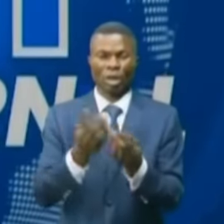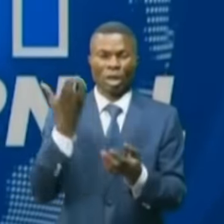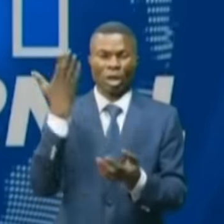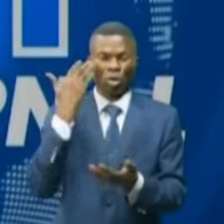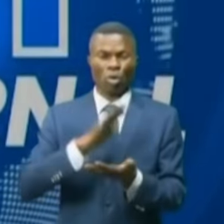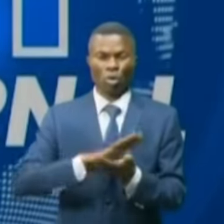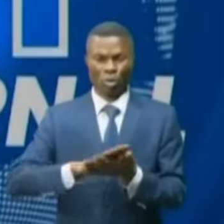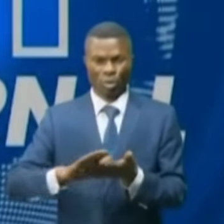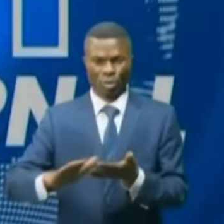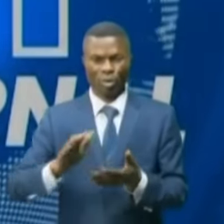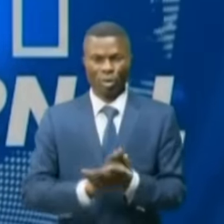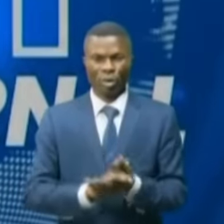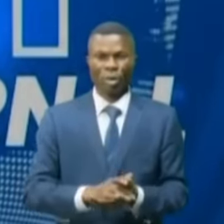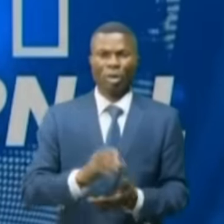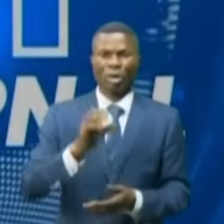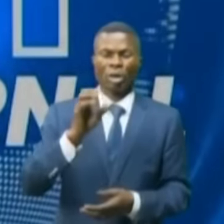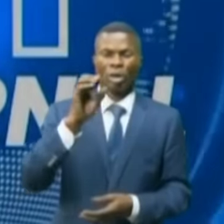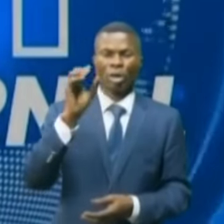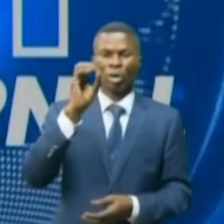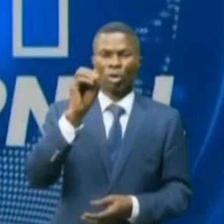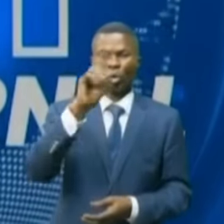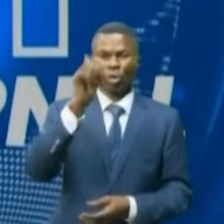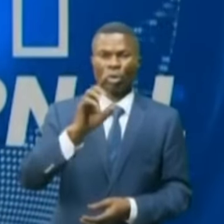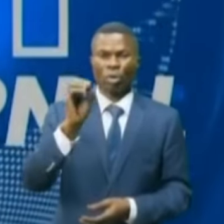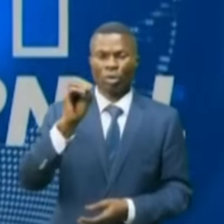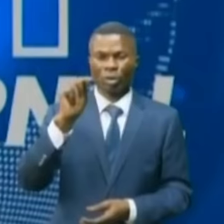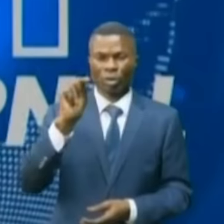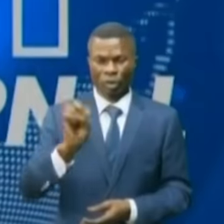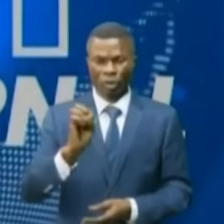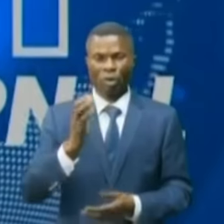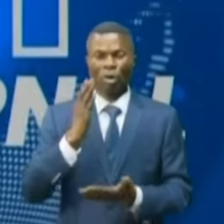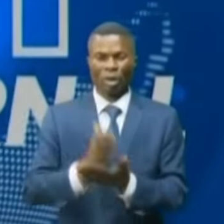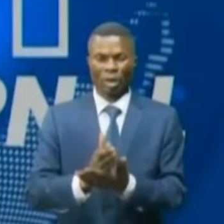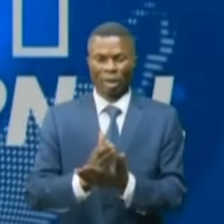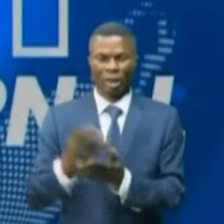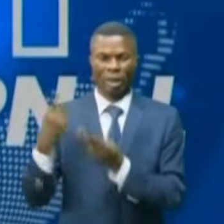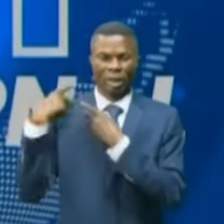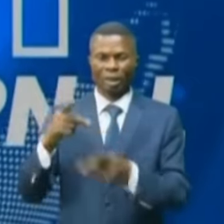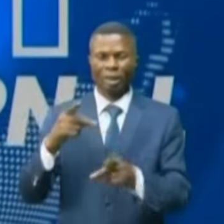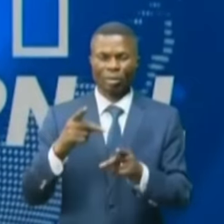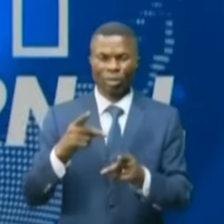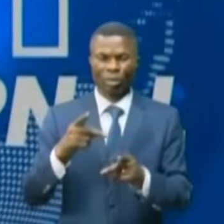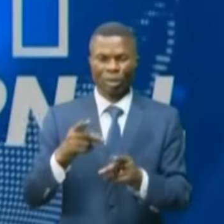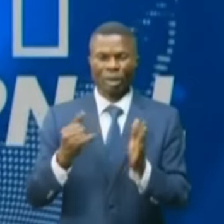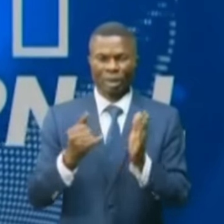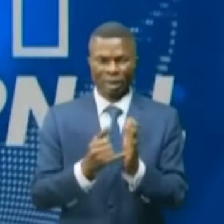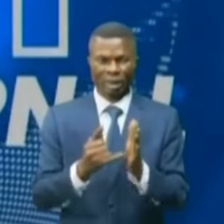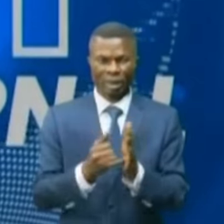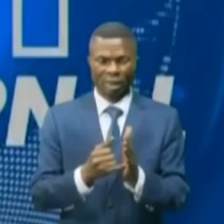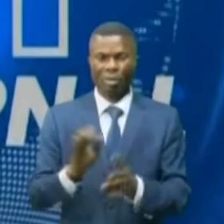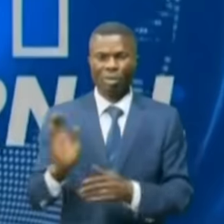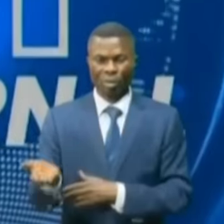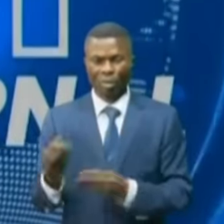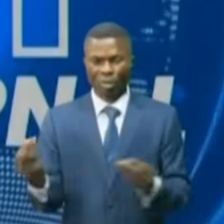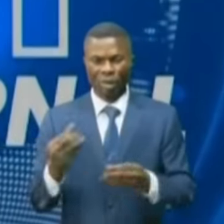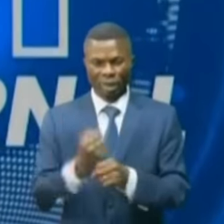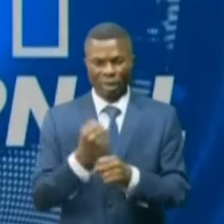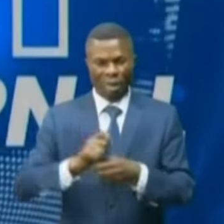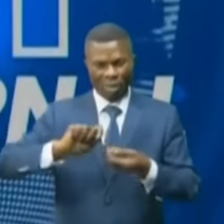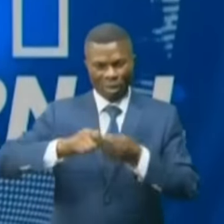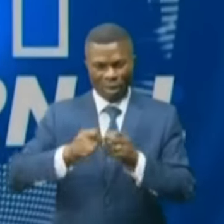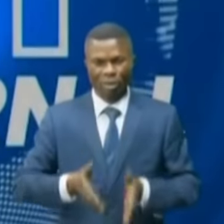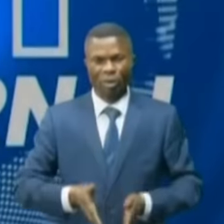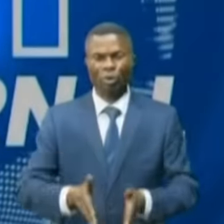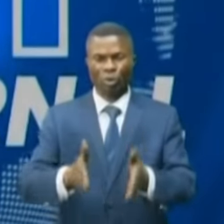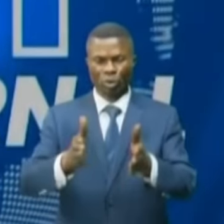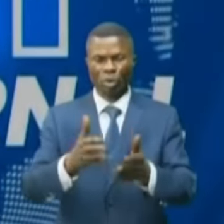traitement d'eau de l'eau de Binza Ozone est en arrêt depuis ce samedi matin suite aux travaux d'entretien